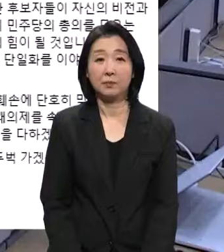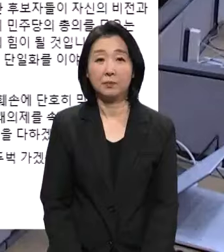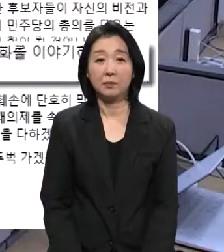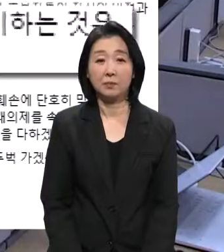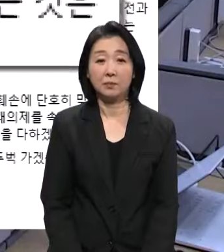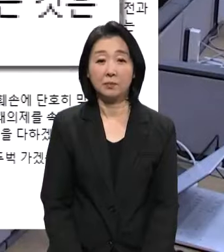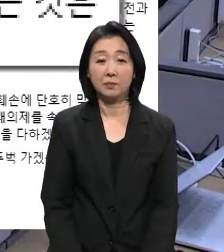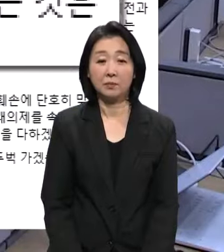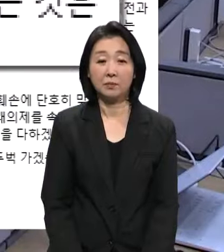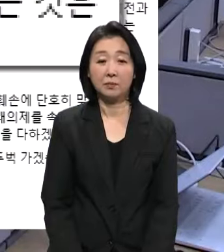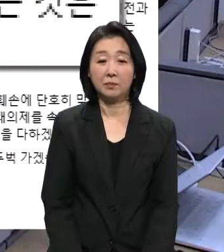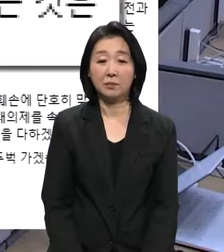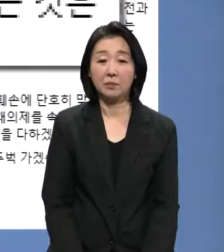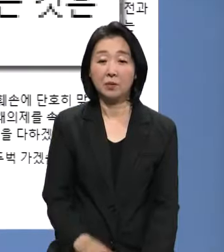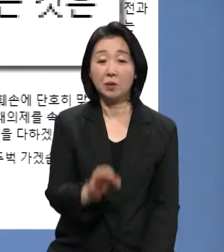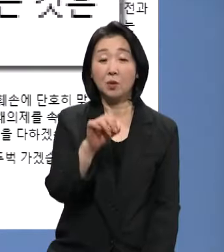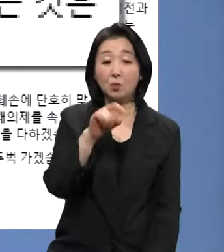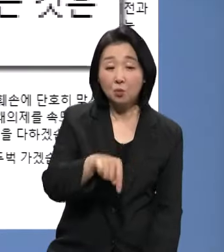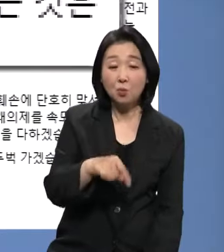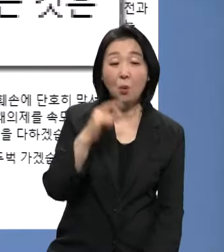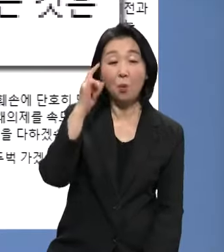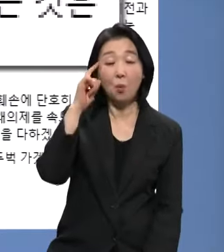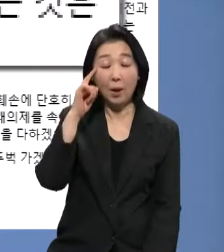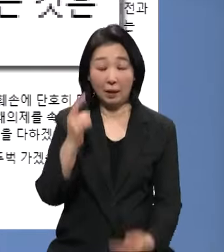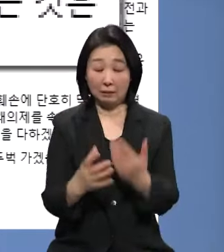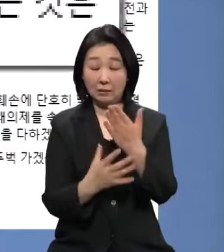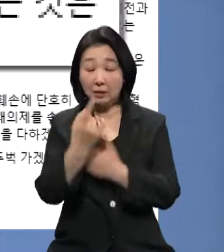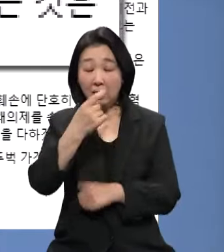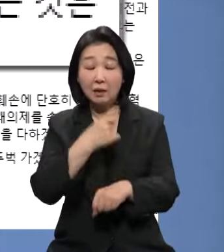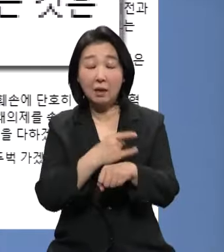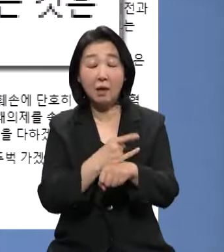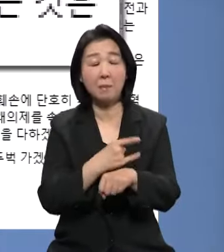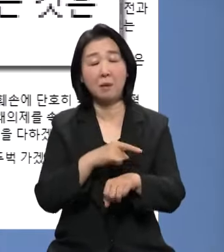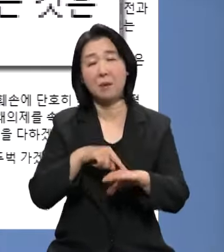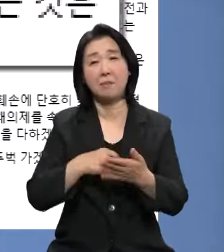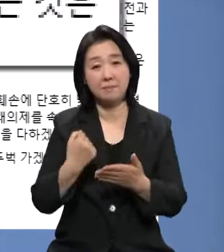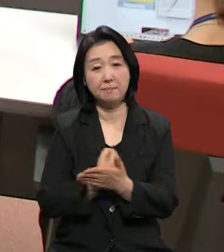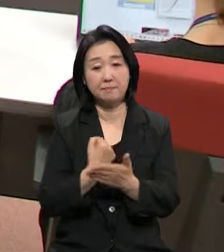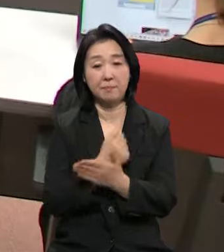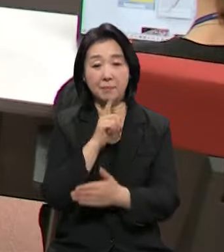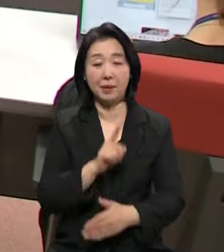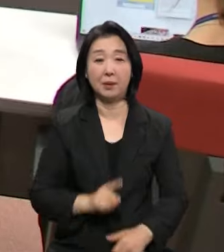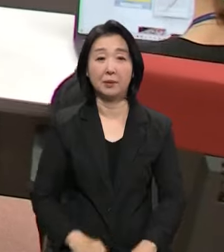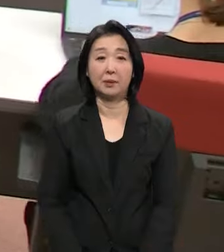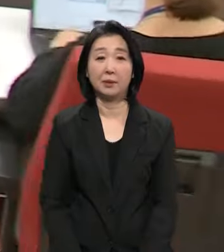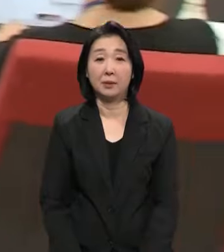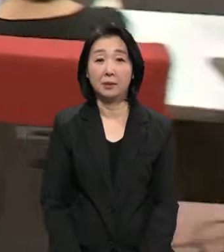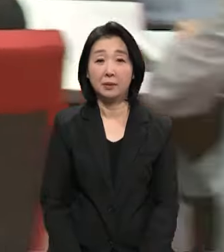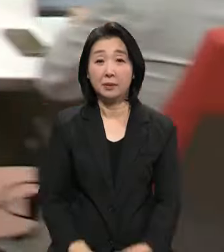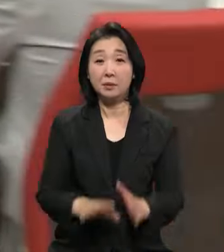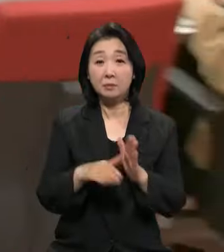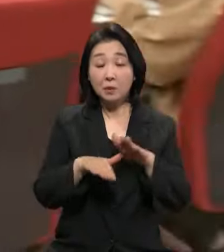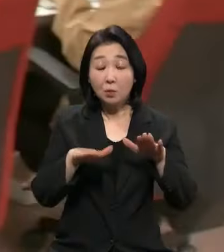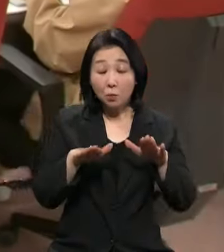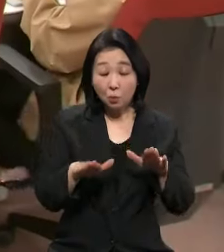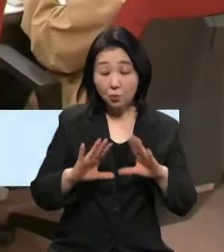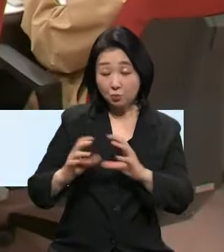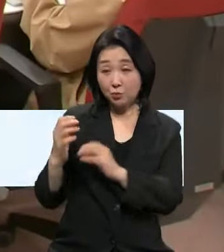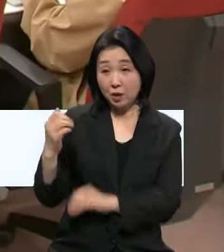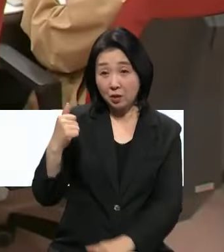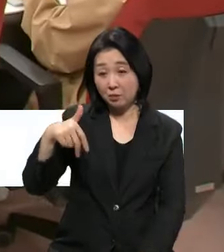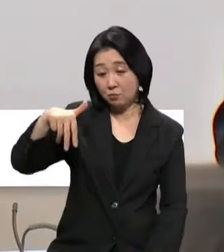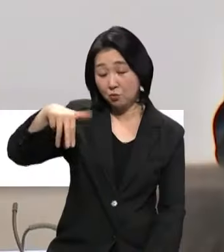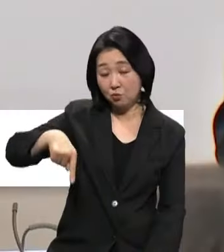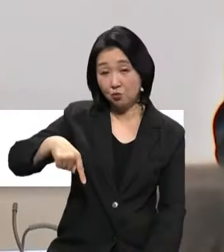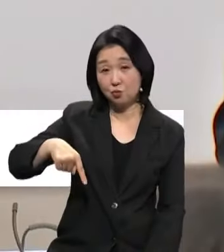원은 자리를 나듯 단일화를 이야기하는 참으로 유감이라고 밝습니다 이런 가운데 오늘 국민의 임 추경호